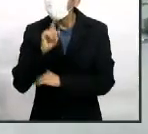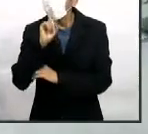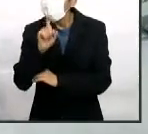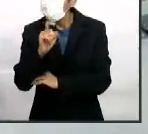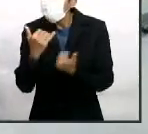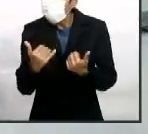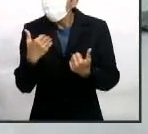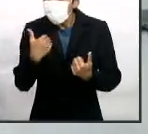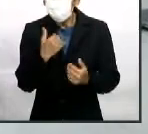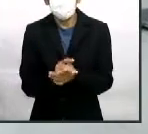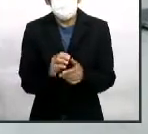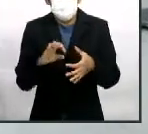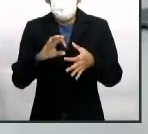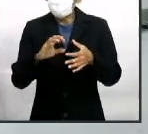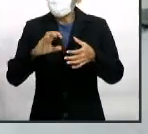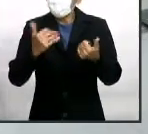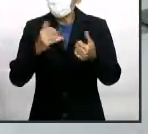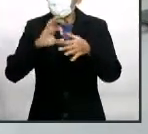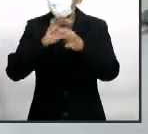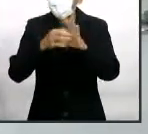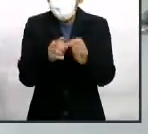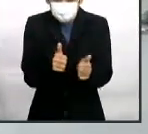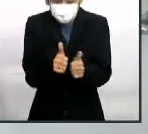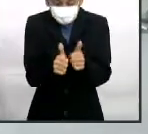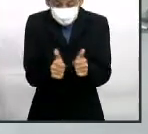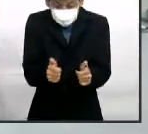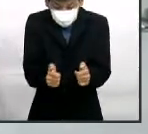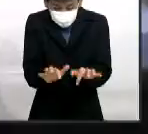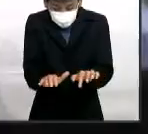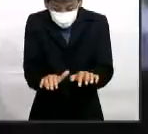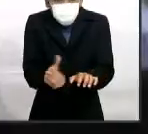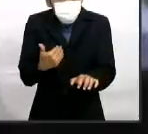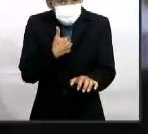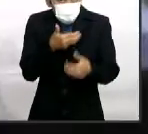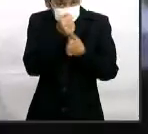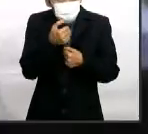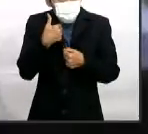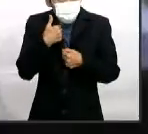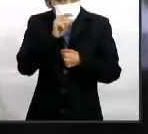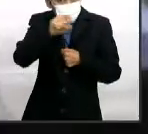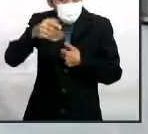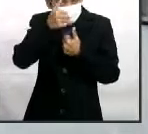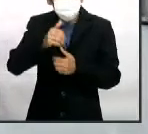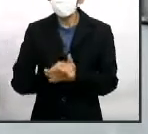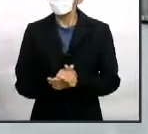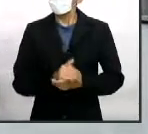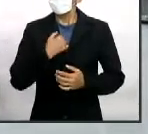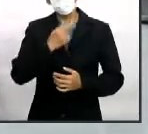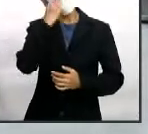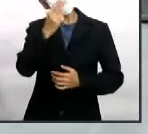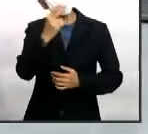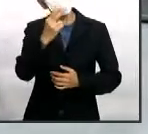ปัจจุบันเนี่ยครับ e-sport กีฬาในด้านของการแข่งขันเกมได้รับความนิยมมากน้อยขนาดไหน จริงๆถ้าในของคนป